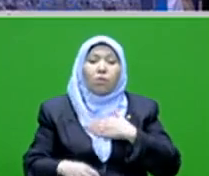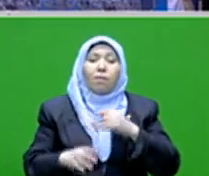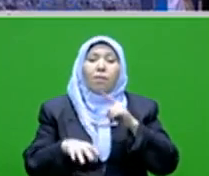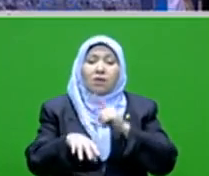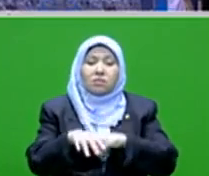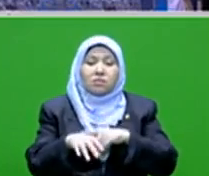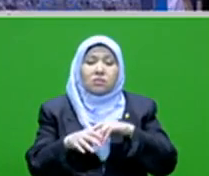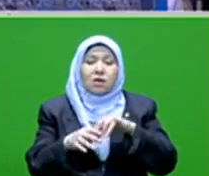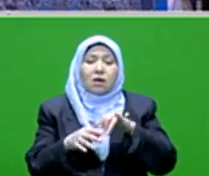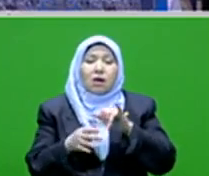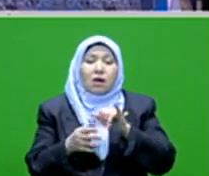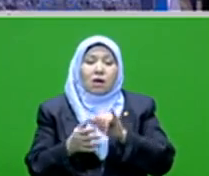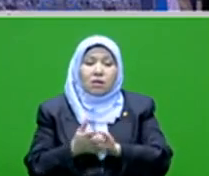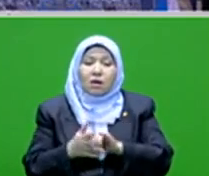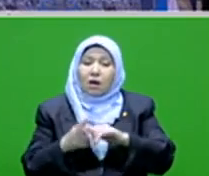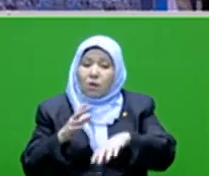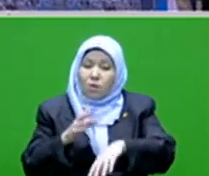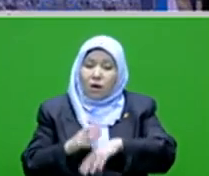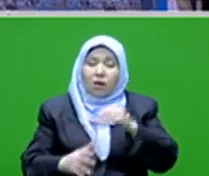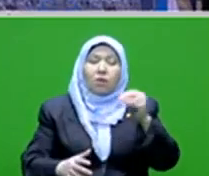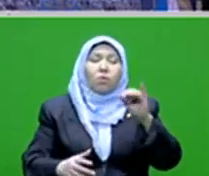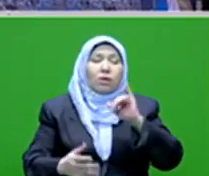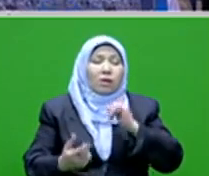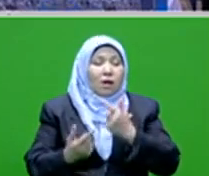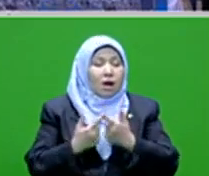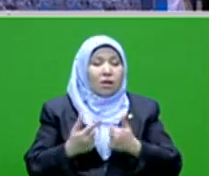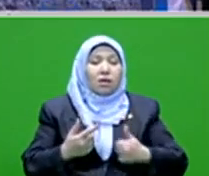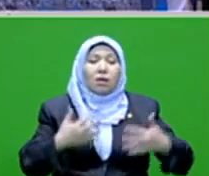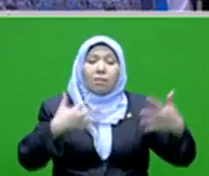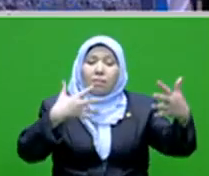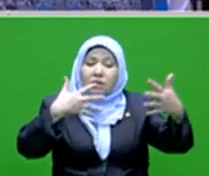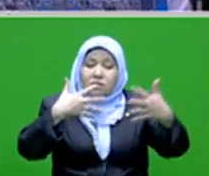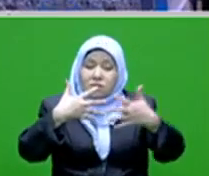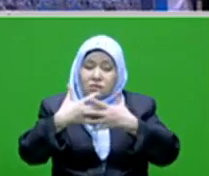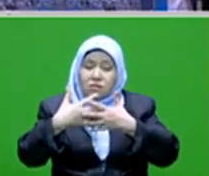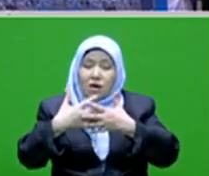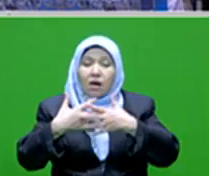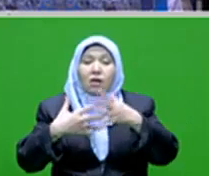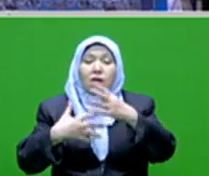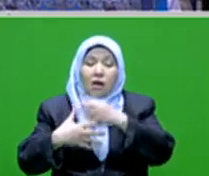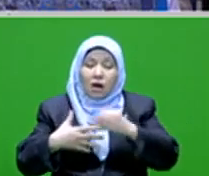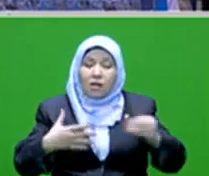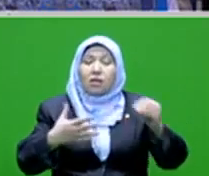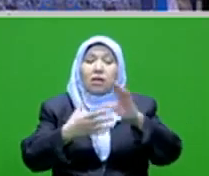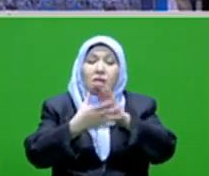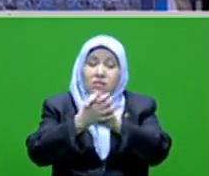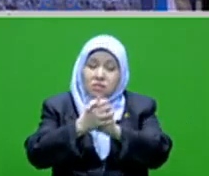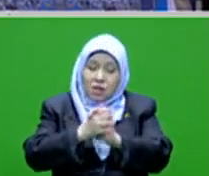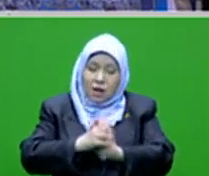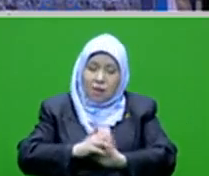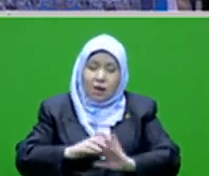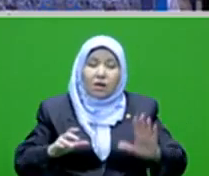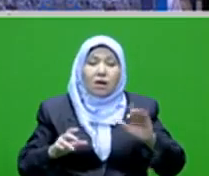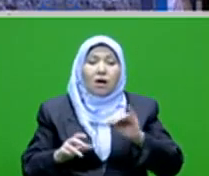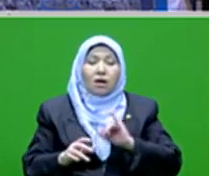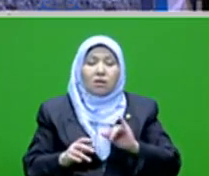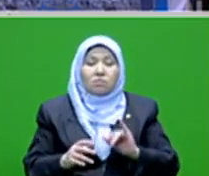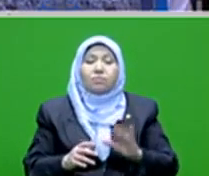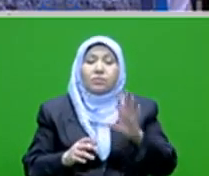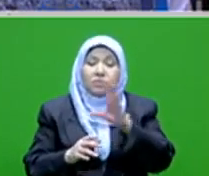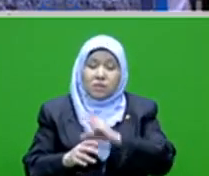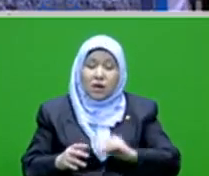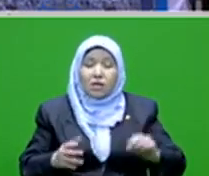نَزَغَ الشَّيْطَانُ بَيْنِي وَبَيْنَ إِخْوَتِي